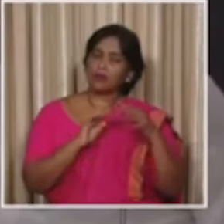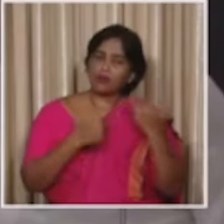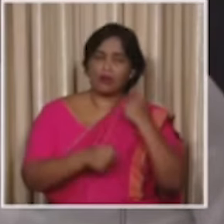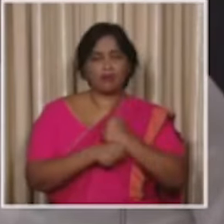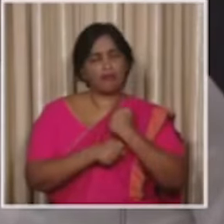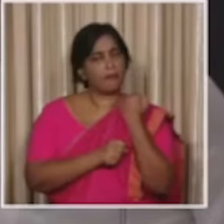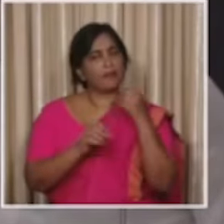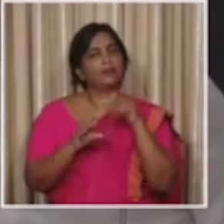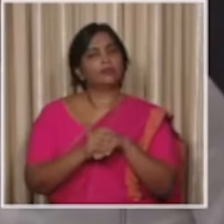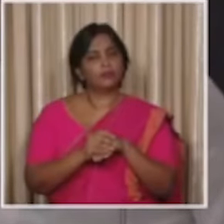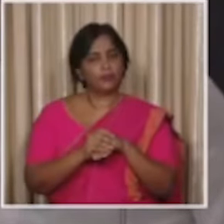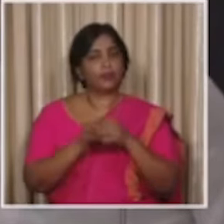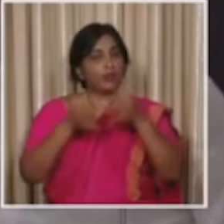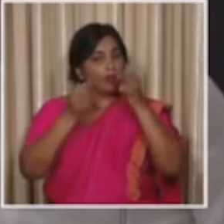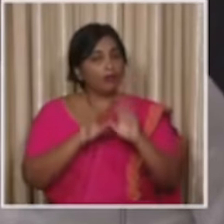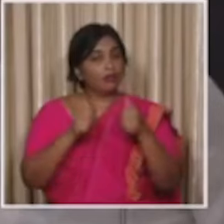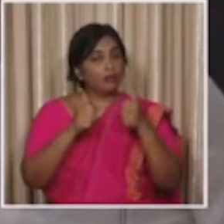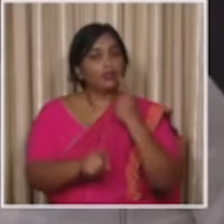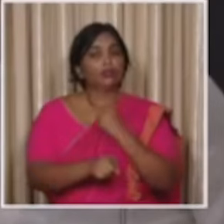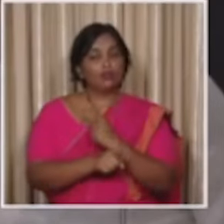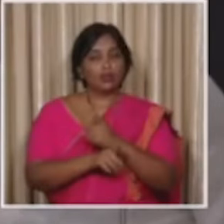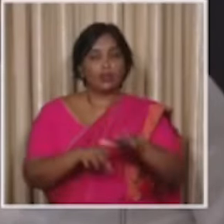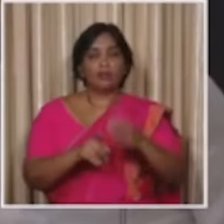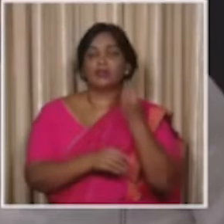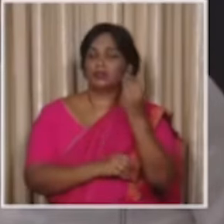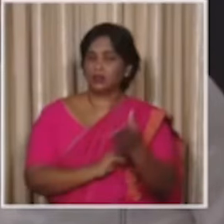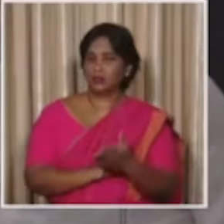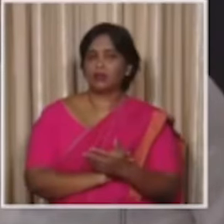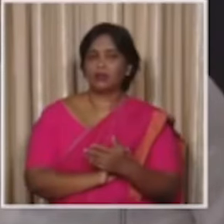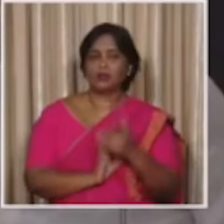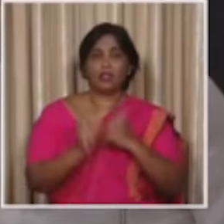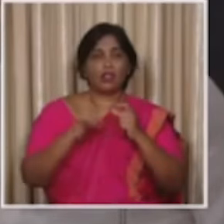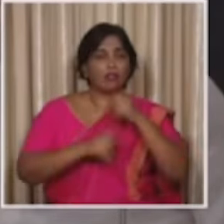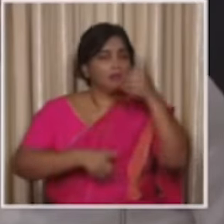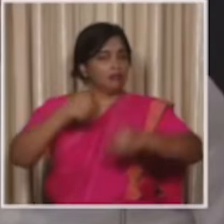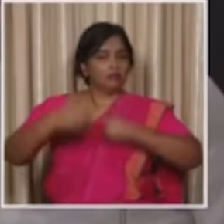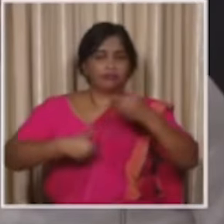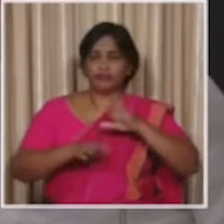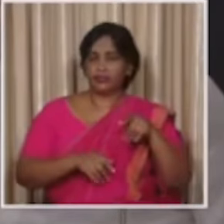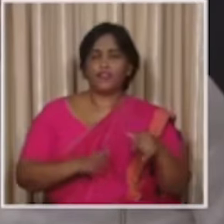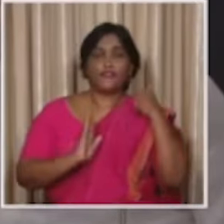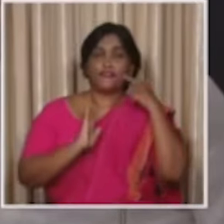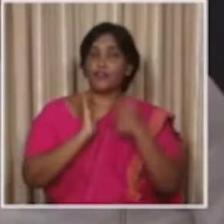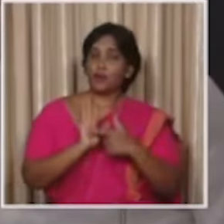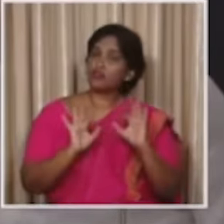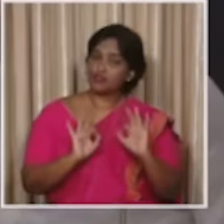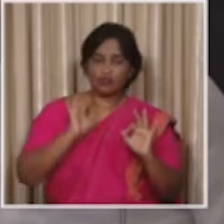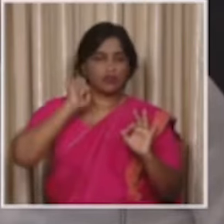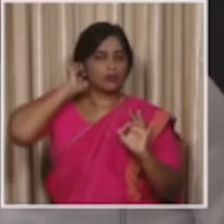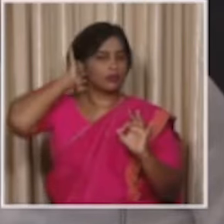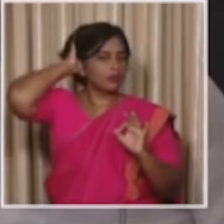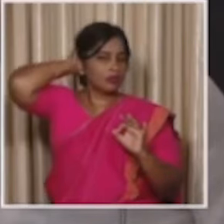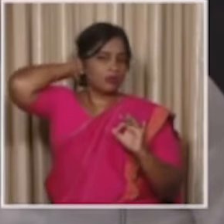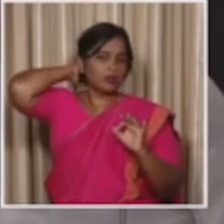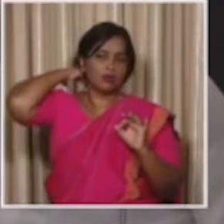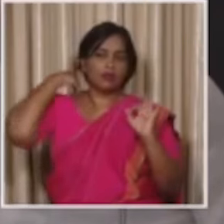බලයේ හිටියා ගුණාත්මක භාවයේ ගුරුවරෙක් දරුවන්ට දෙන්න අයදුම්පත් තිනවා ගැඳවල විභාග ලියන්න සූදානම්